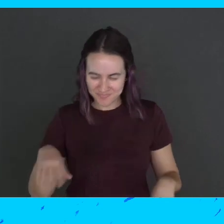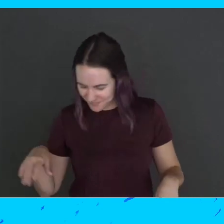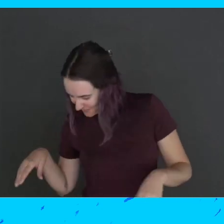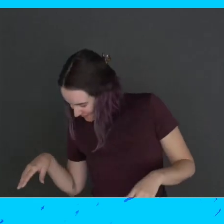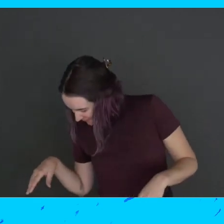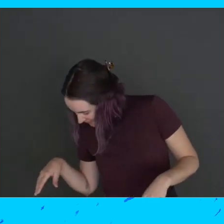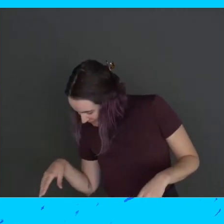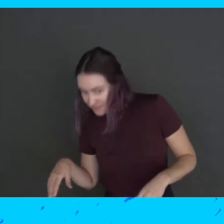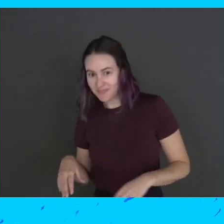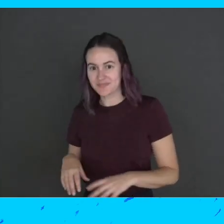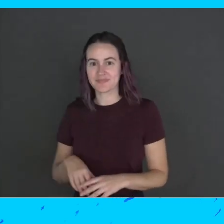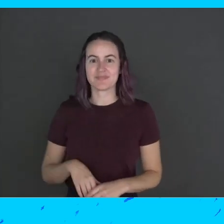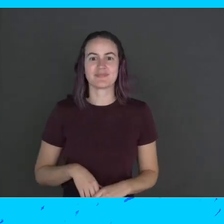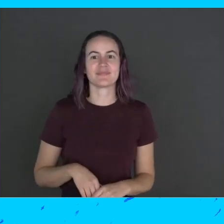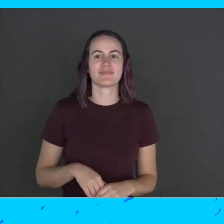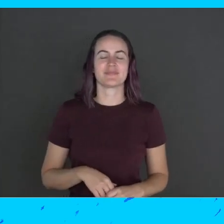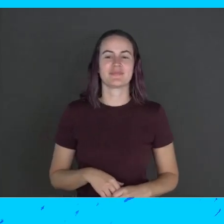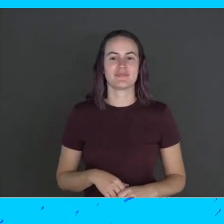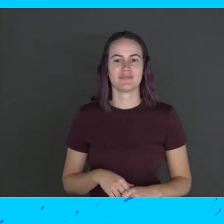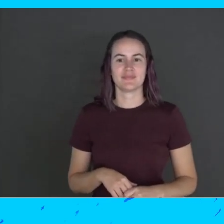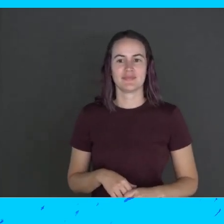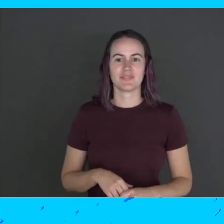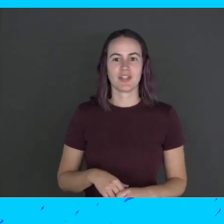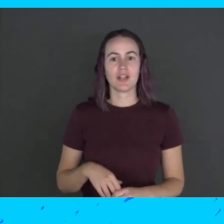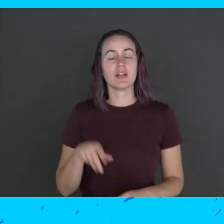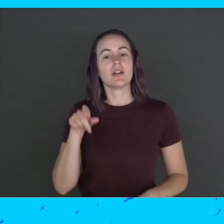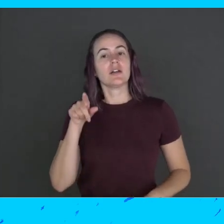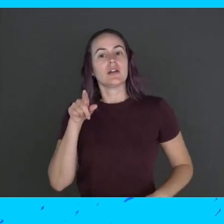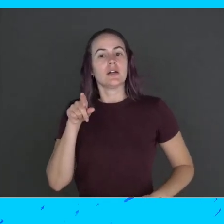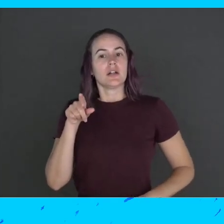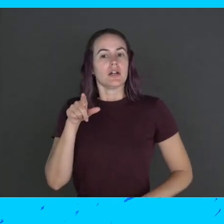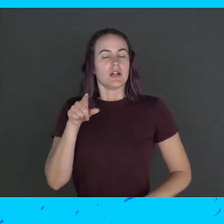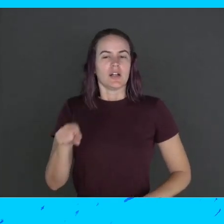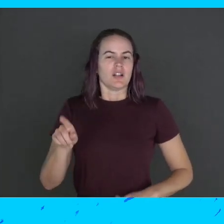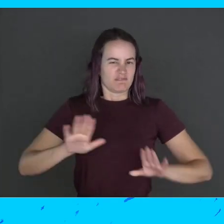Alors, dans ce contexte, nous avons